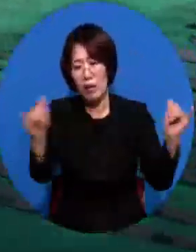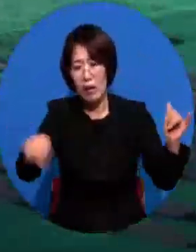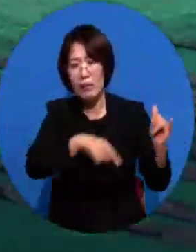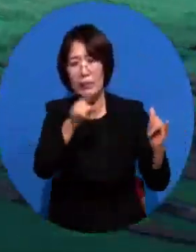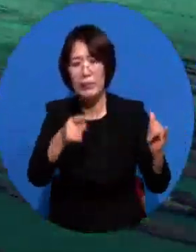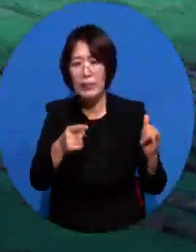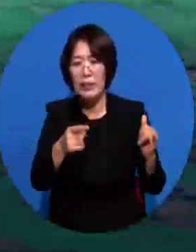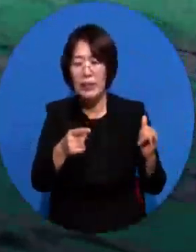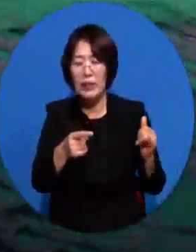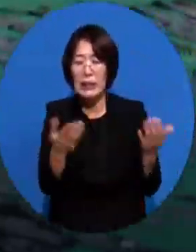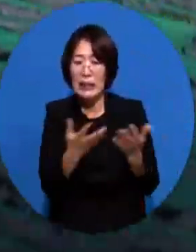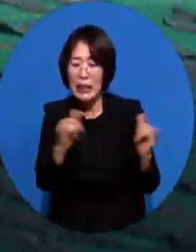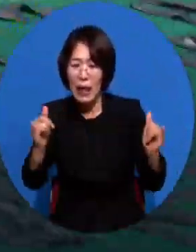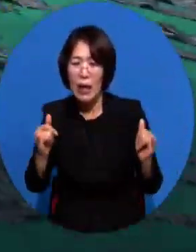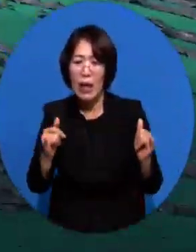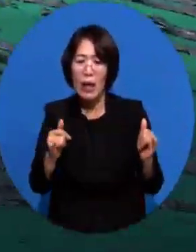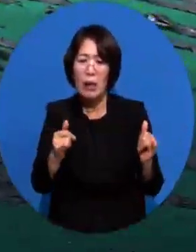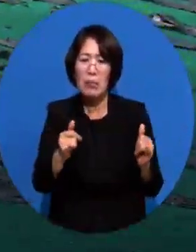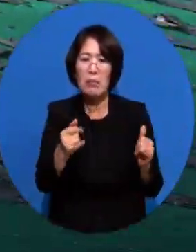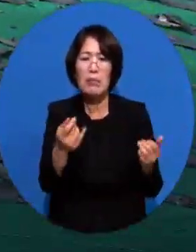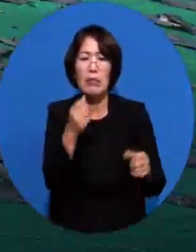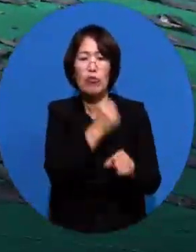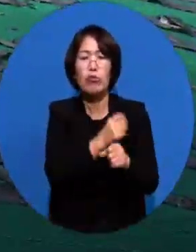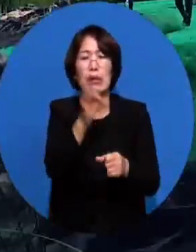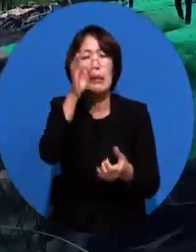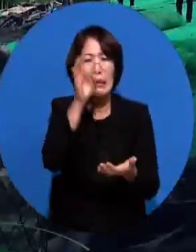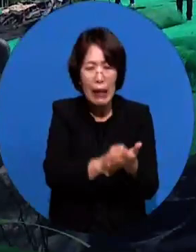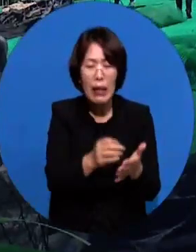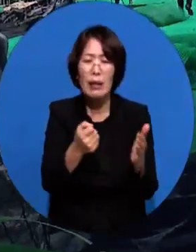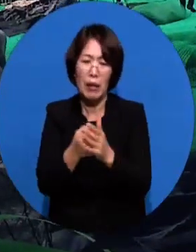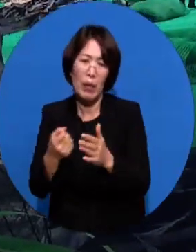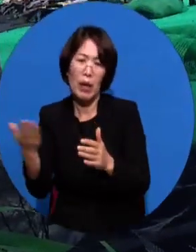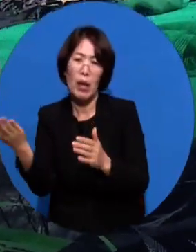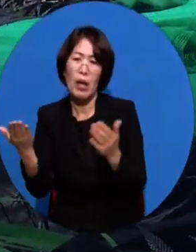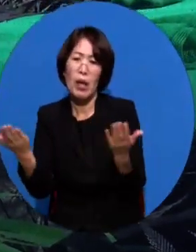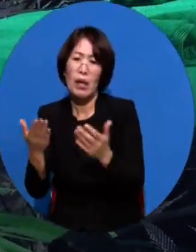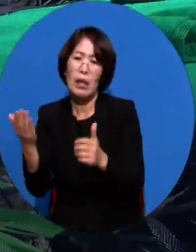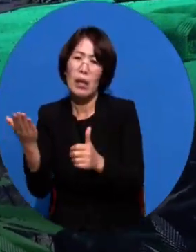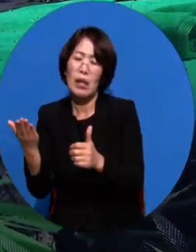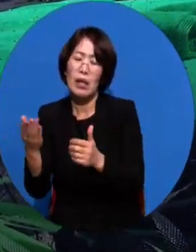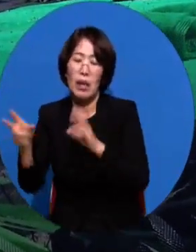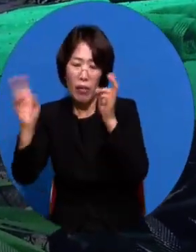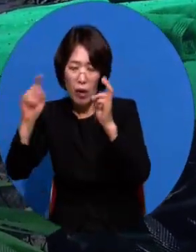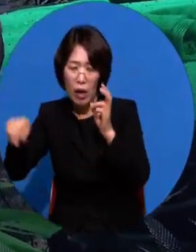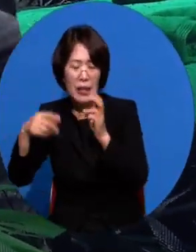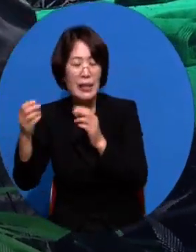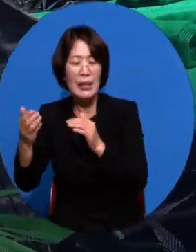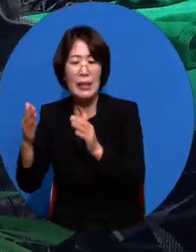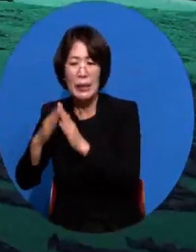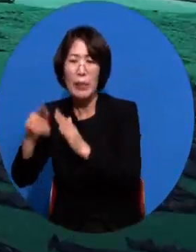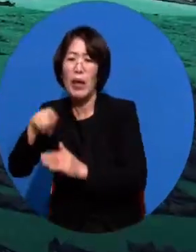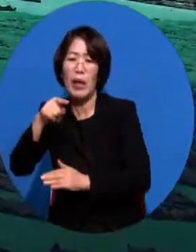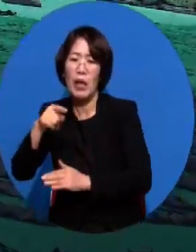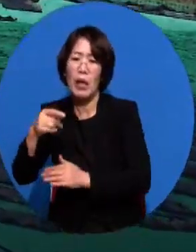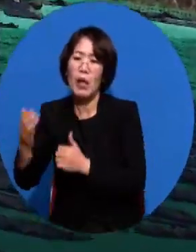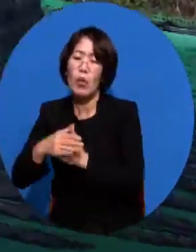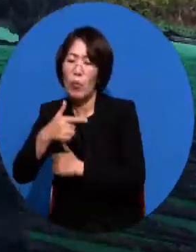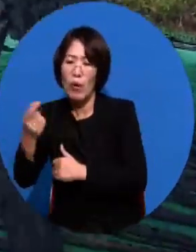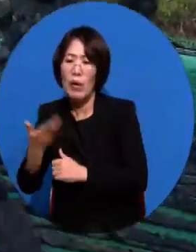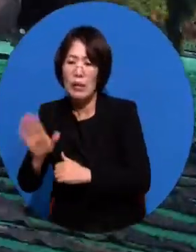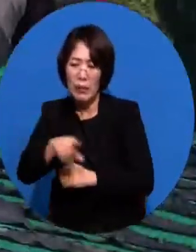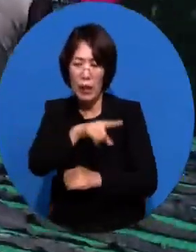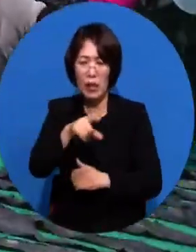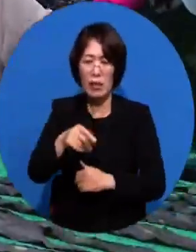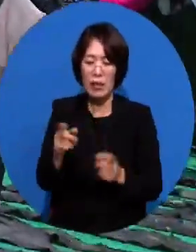외국인 계절 노동자는 상대적으로 인건비가 낮아 어가에 도움이 되지만 여전히 많은 외국인 노동자는 직업소개서